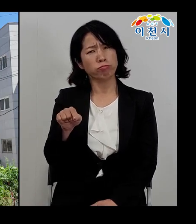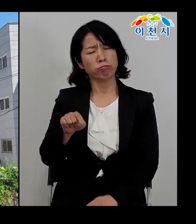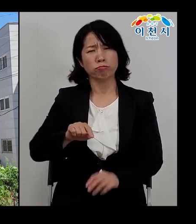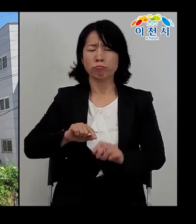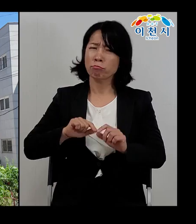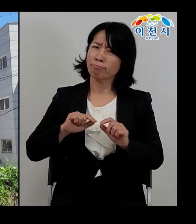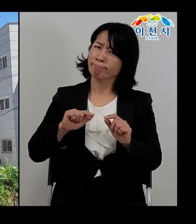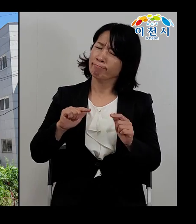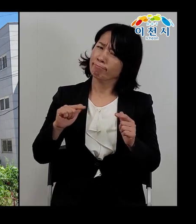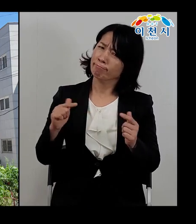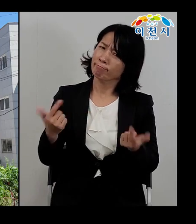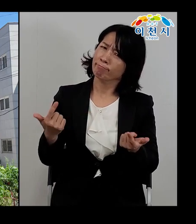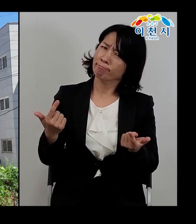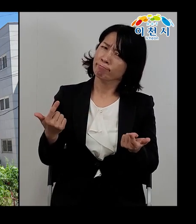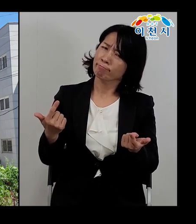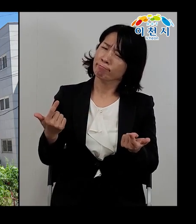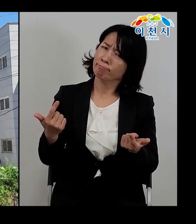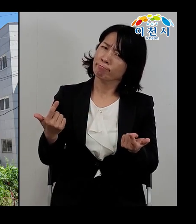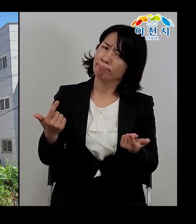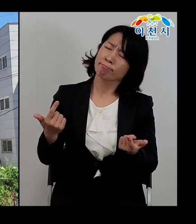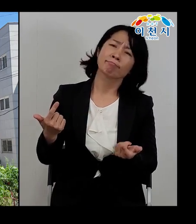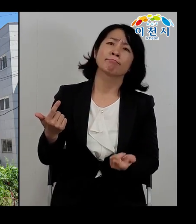여기 앉는데